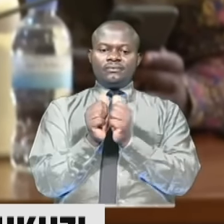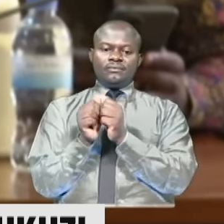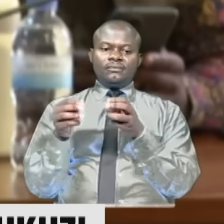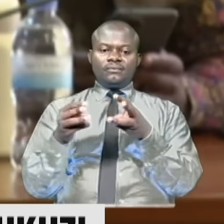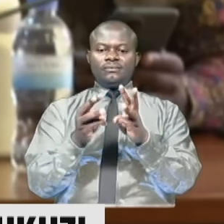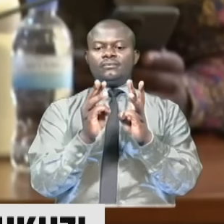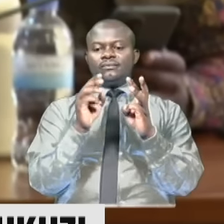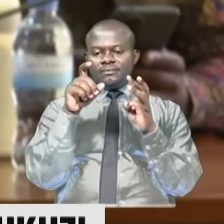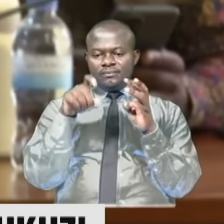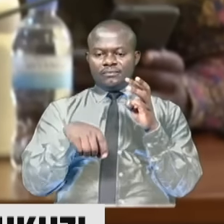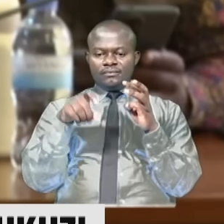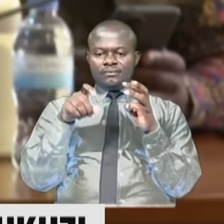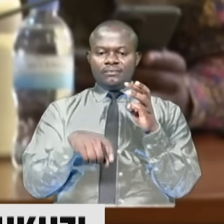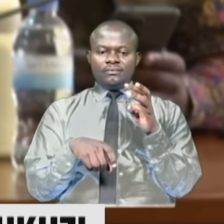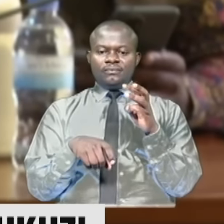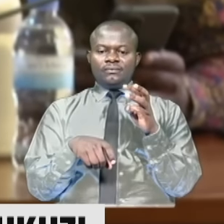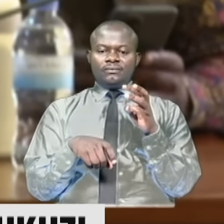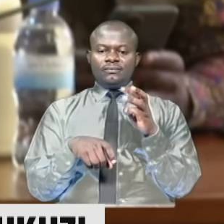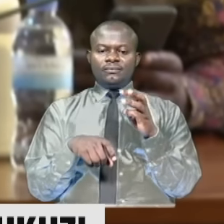buryo igomba